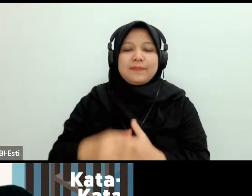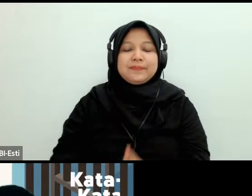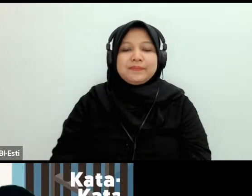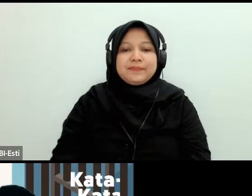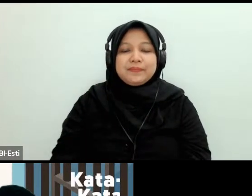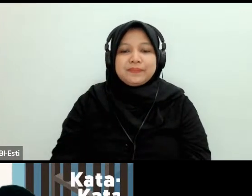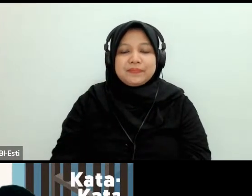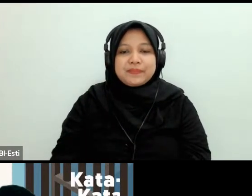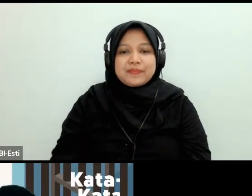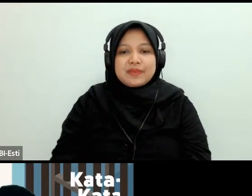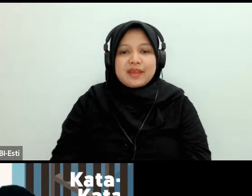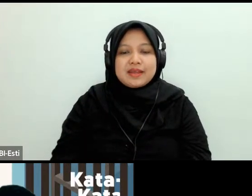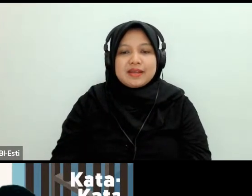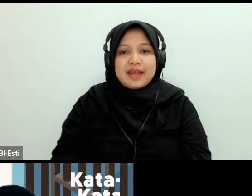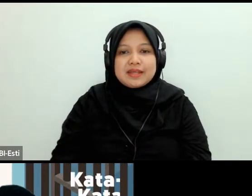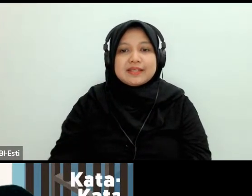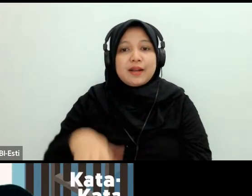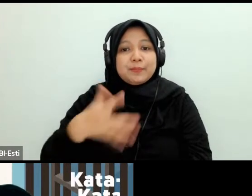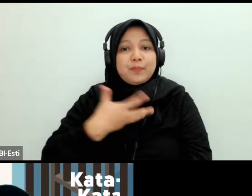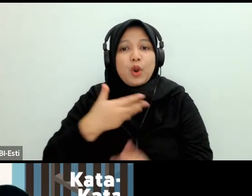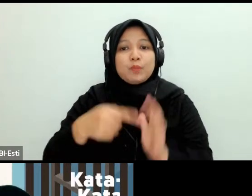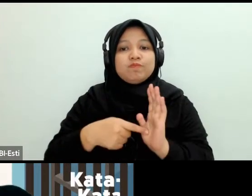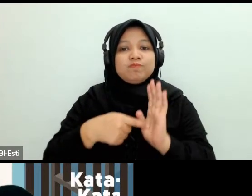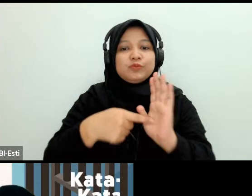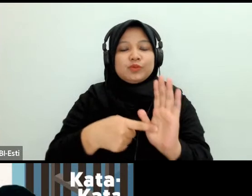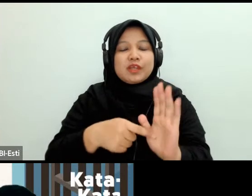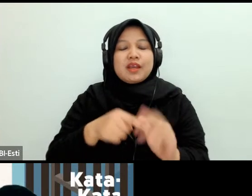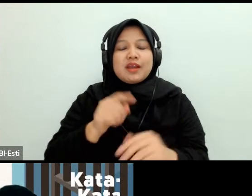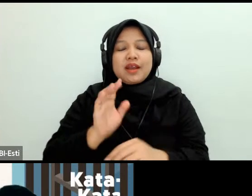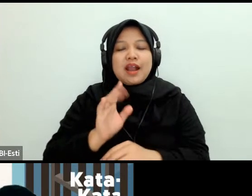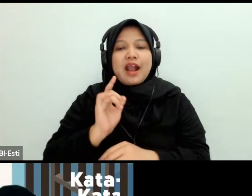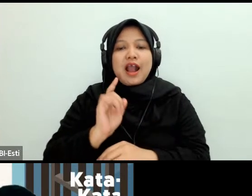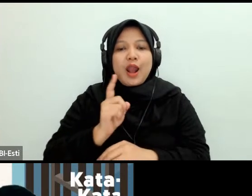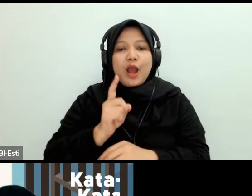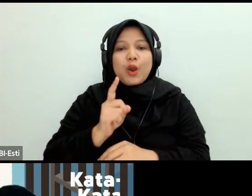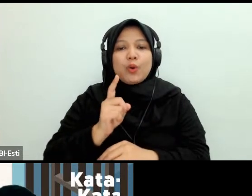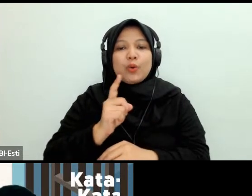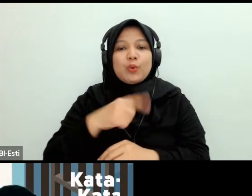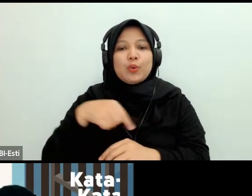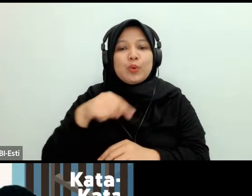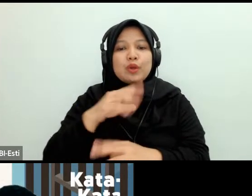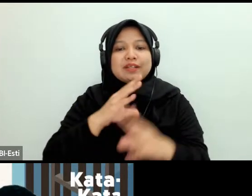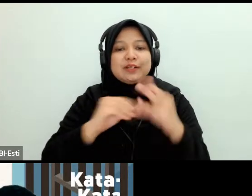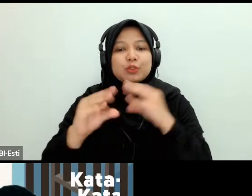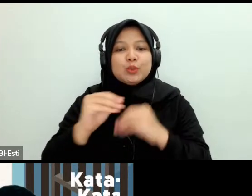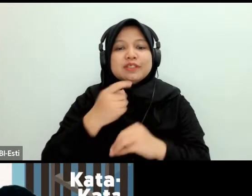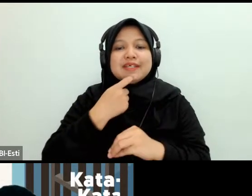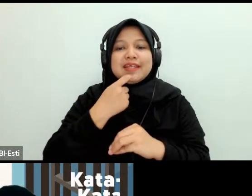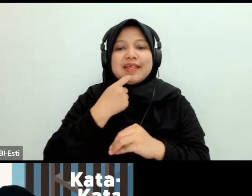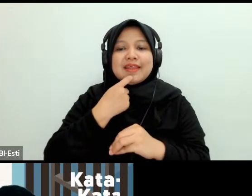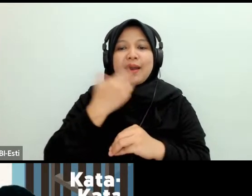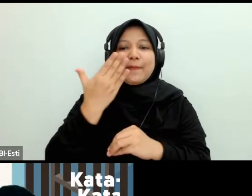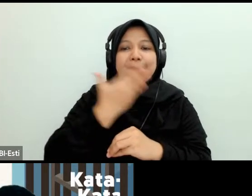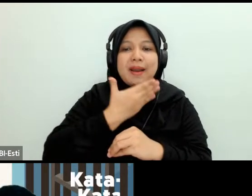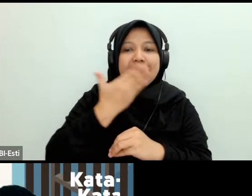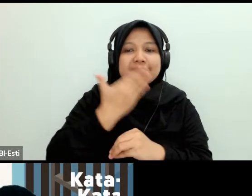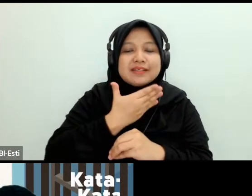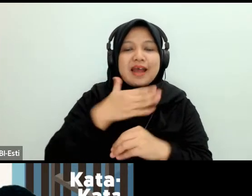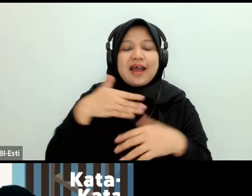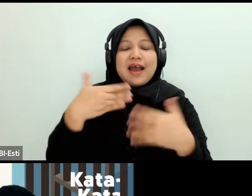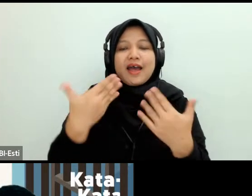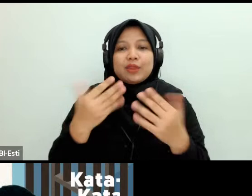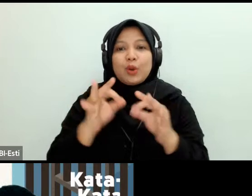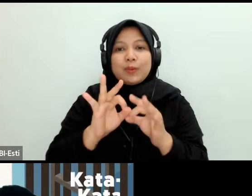apa Mau memperlihatkan bahwa ketika kita bicara soal Bahasa kalimat gitu ya yang disebut sebagai